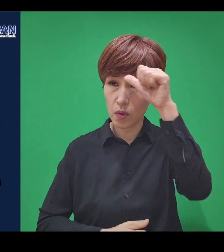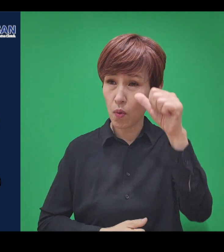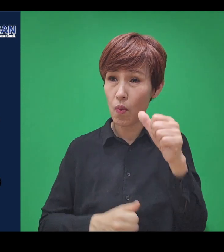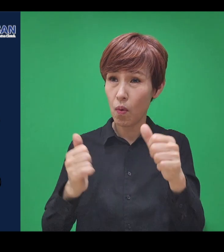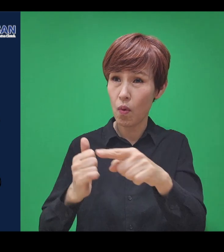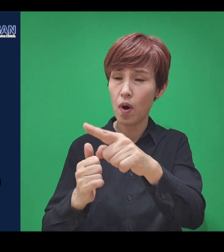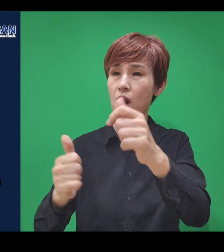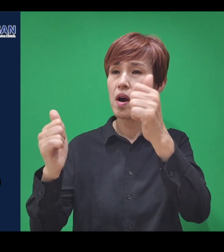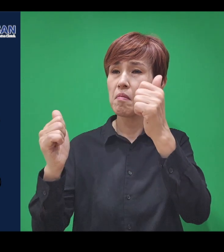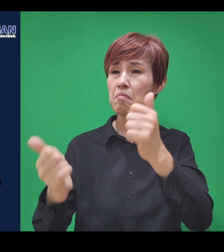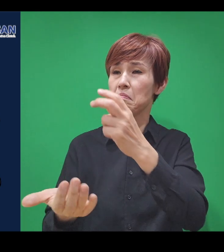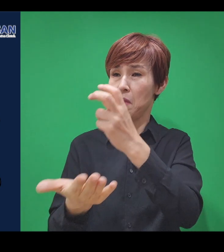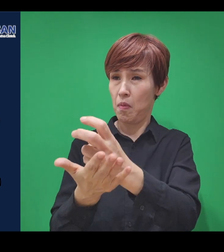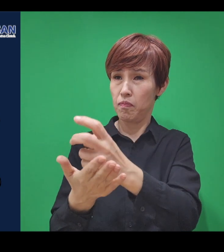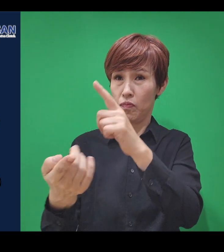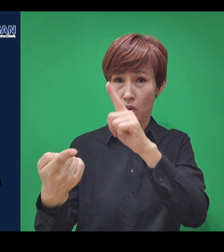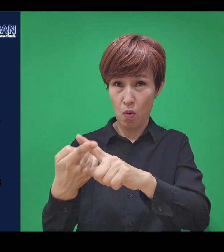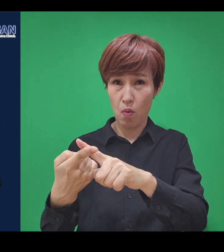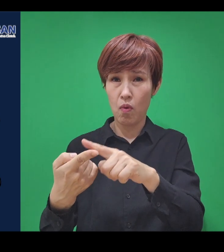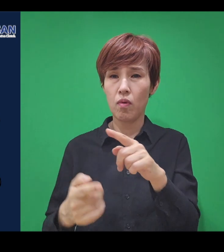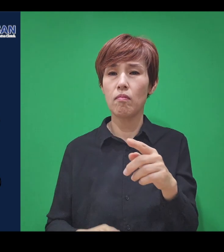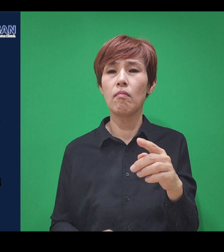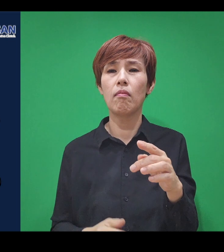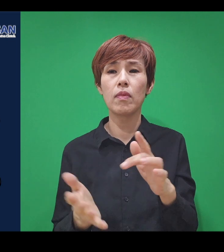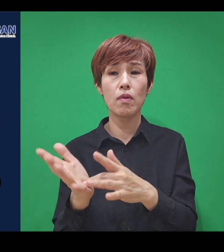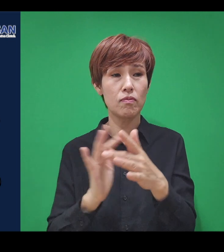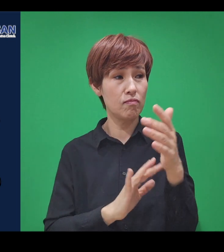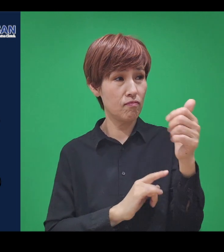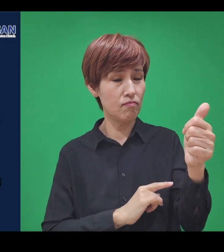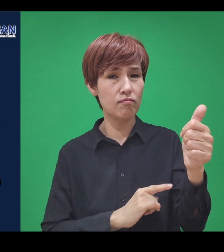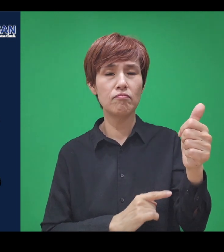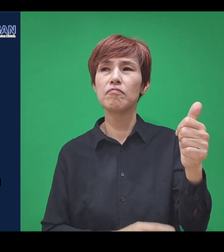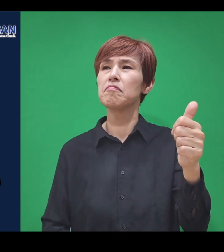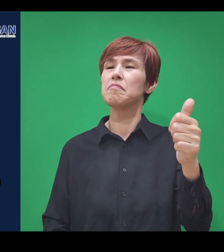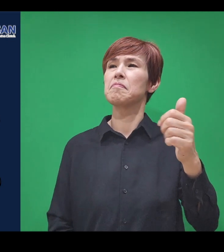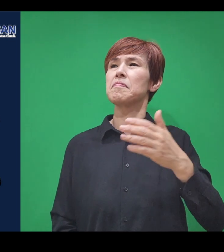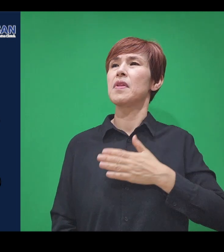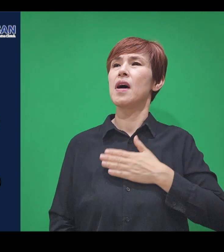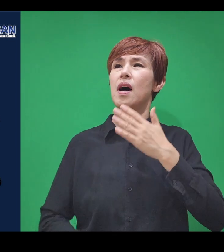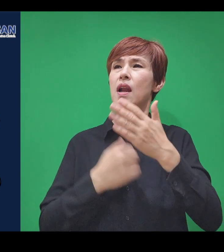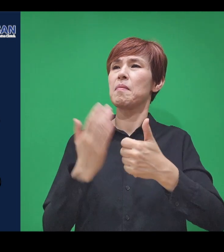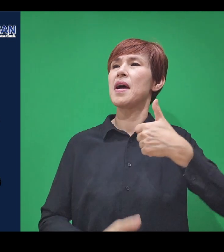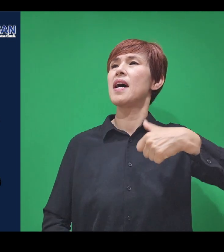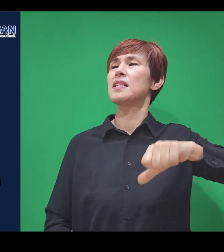그 법대로 하면 그가 당연히 죽을 것은 그가 자기를 하나님의 아들이라 함,